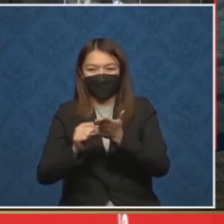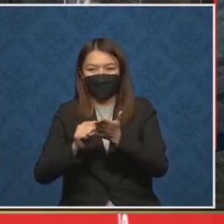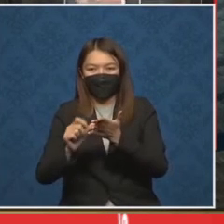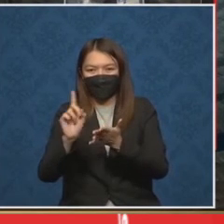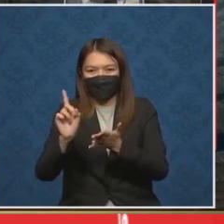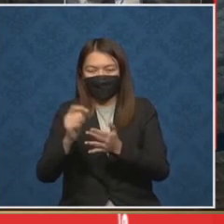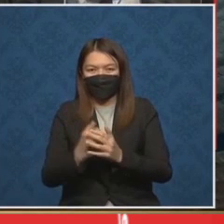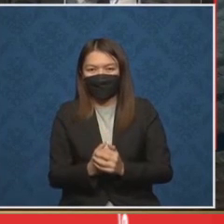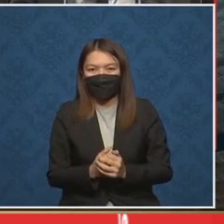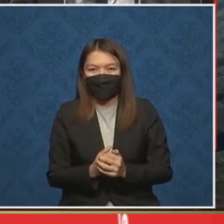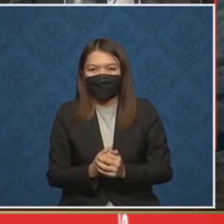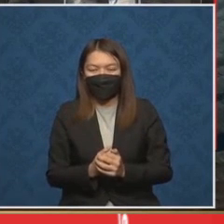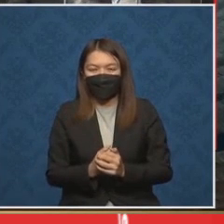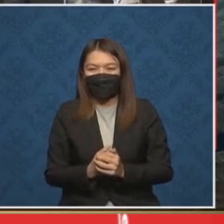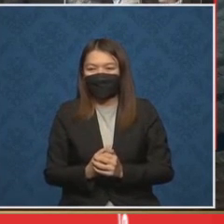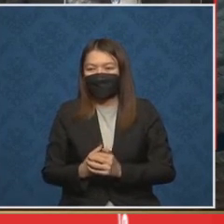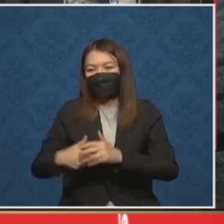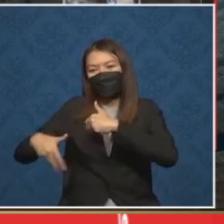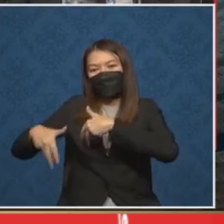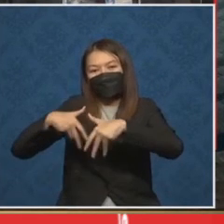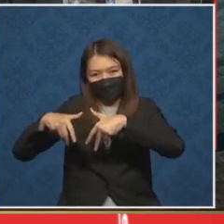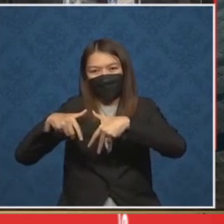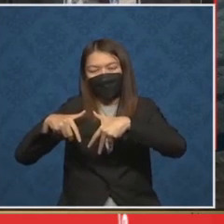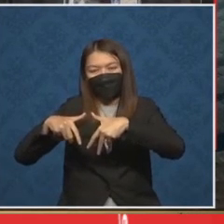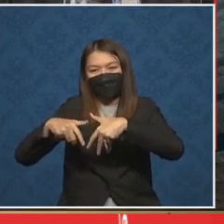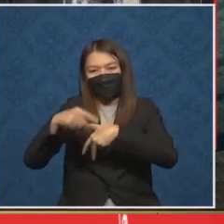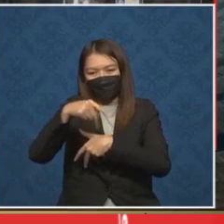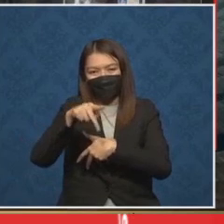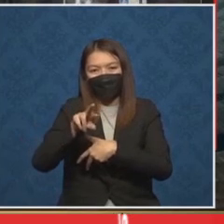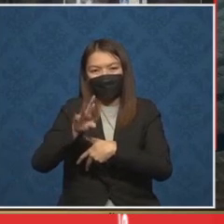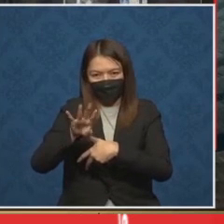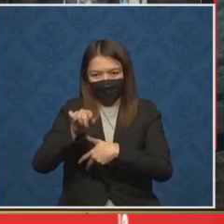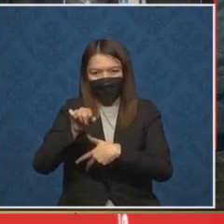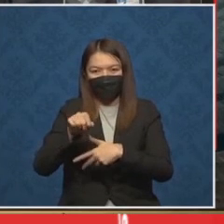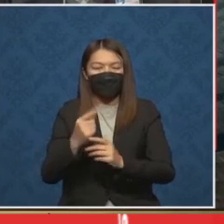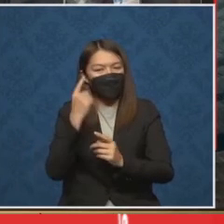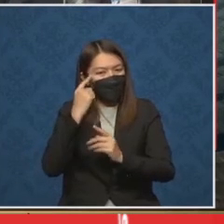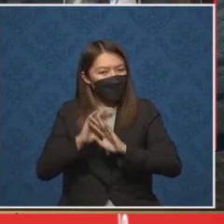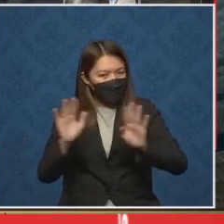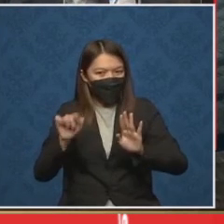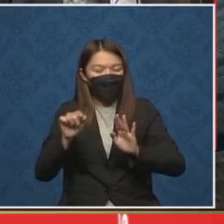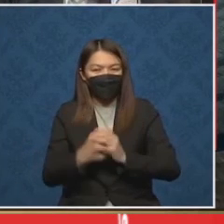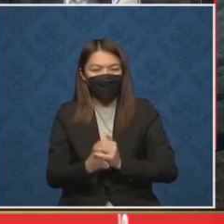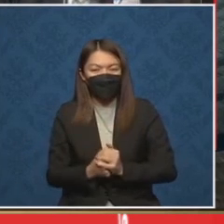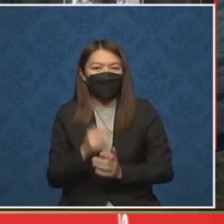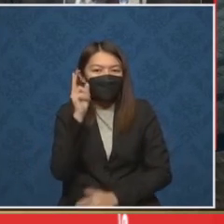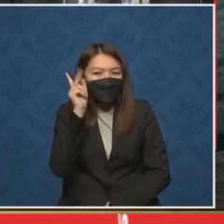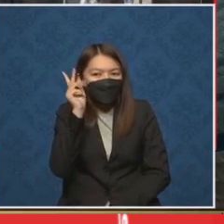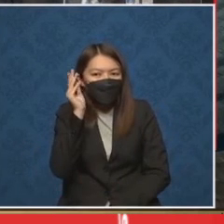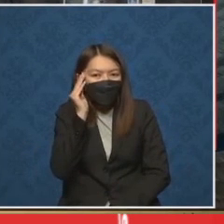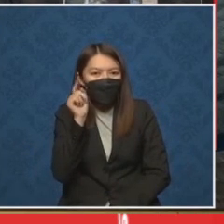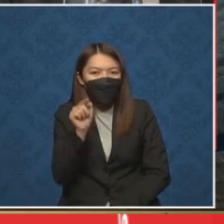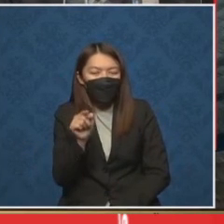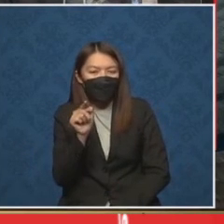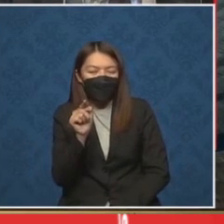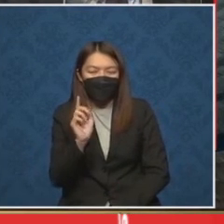การณ์ที่พี่น้องประชาชนแล้วก็พ.ร.บ.ฉบับนี้ขึ้นมาผมก็พอได้ข่าวว่าอ๋อจะไม่ผ่านร่างนี้